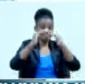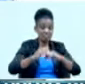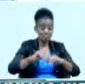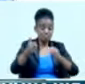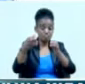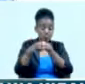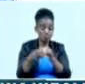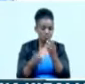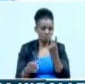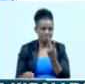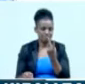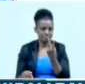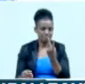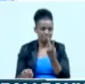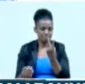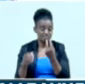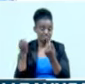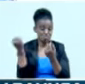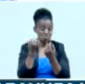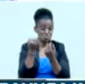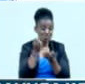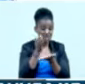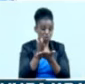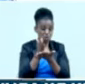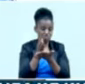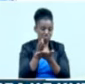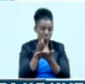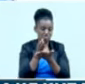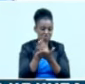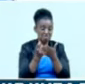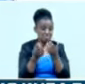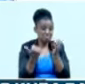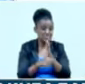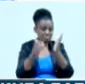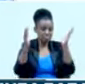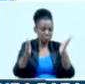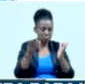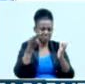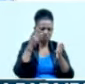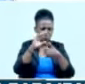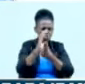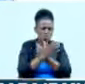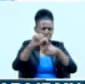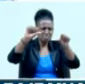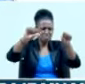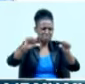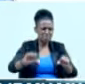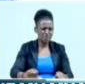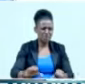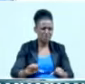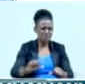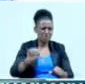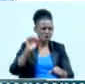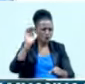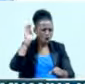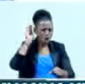cya kabiri nge numva gikomeye aricyo kiteye n'ikibazo. Abantu basa naho bafite umuco mubi n'ingeso mbi rwose zo kutumvira